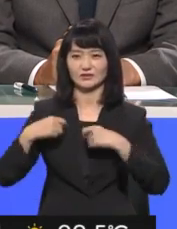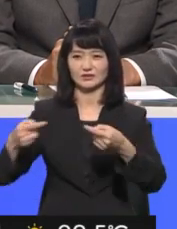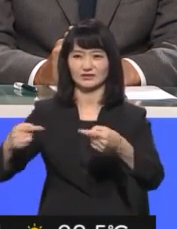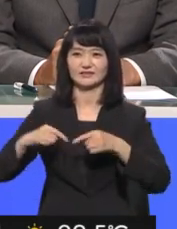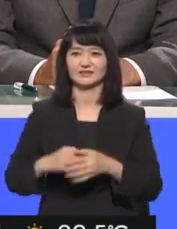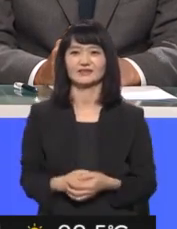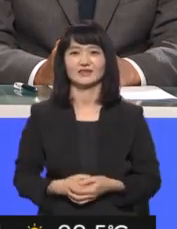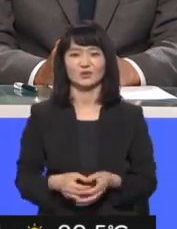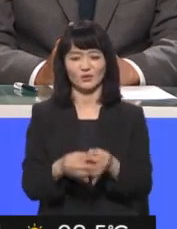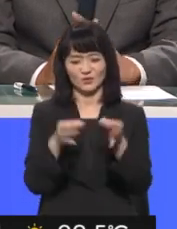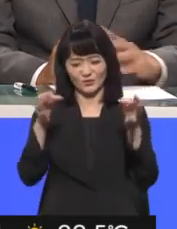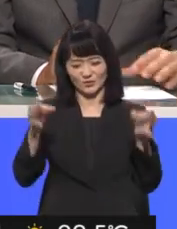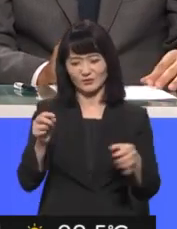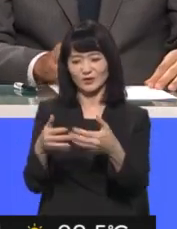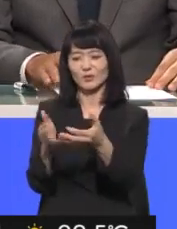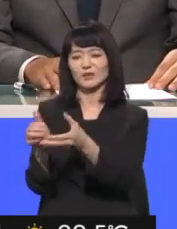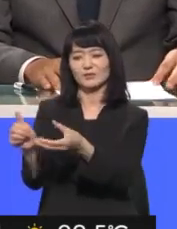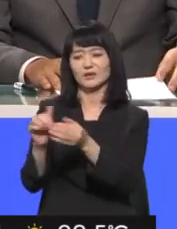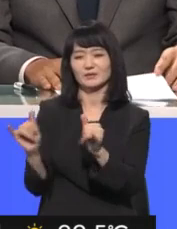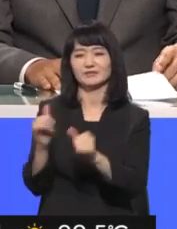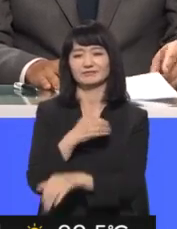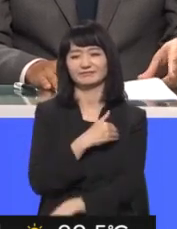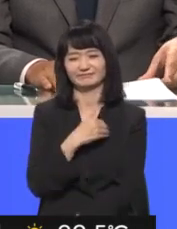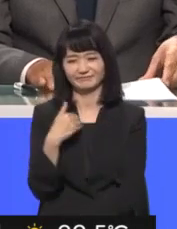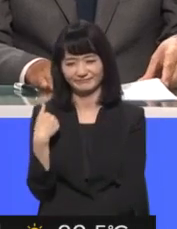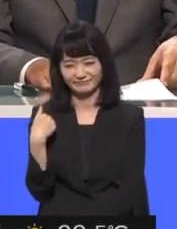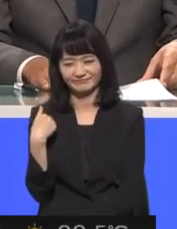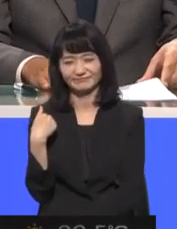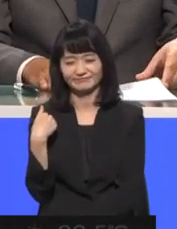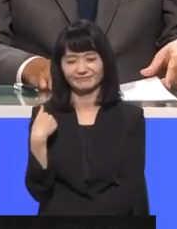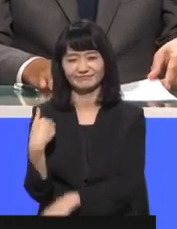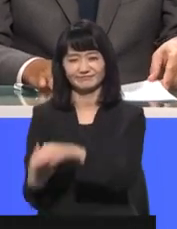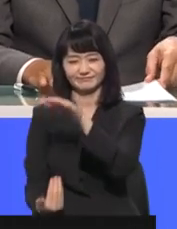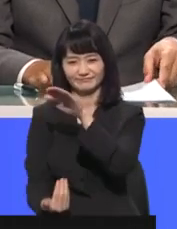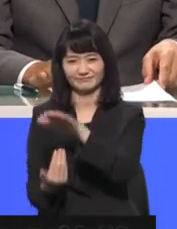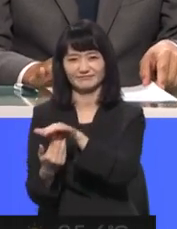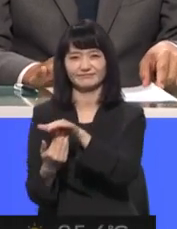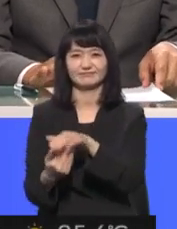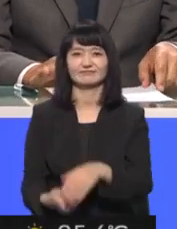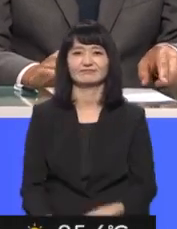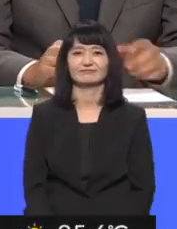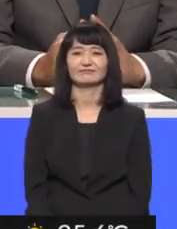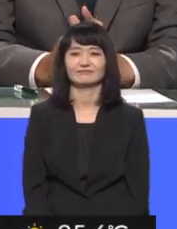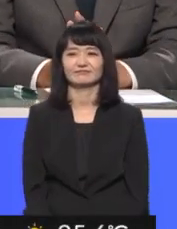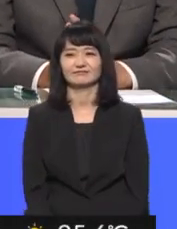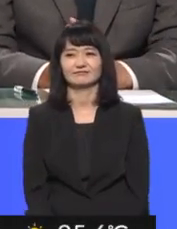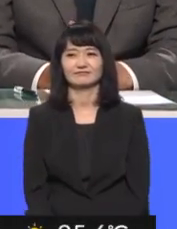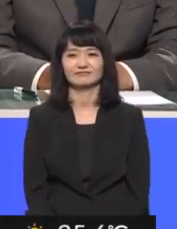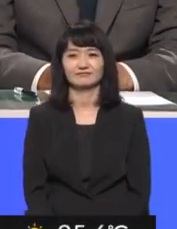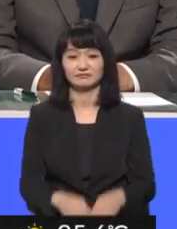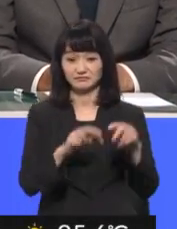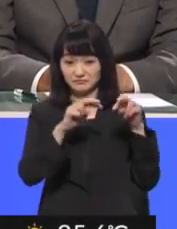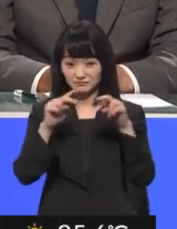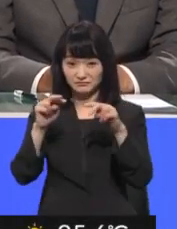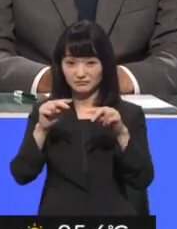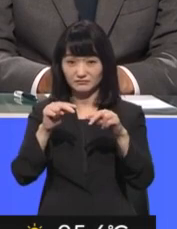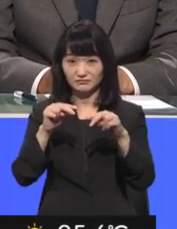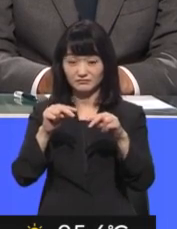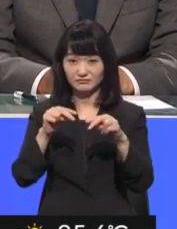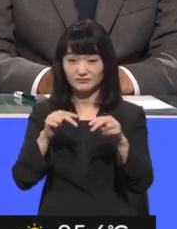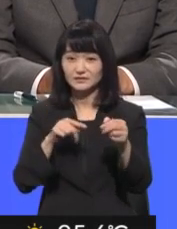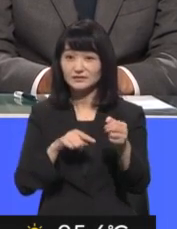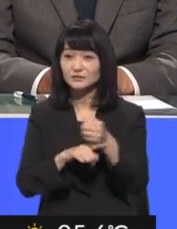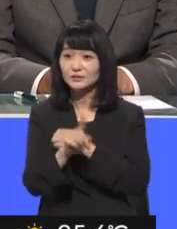여유만만 의견을 간만에 주셨습니다. 그리고 후니님, 썰전의 묘미를 알게 됐다. 여야당